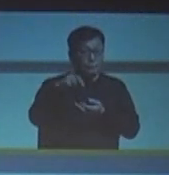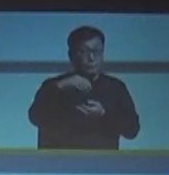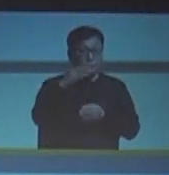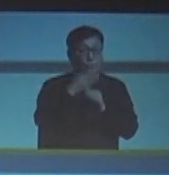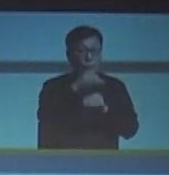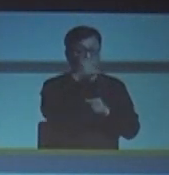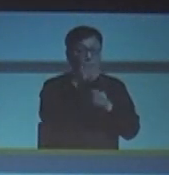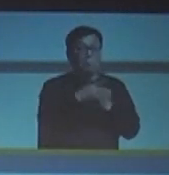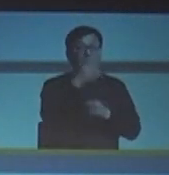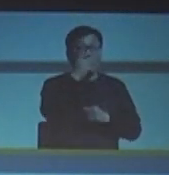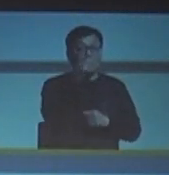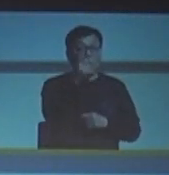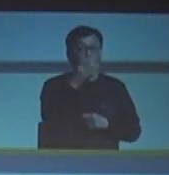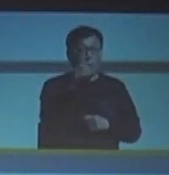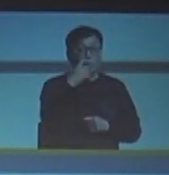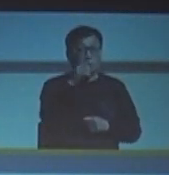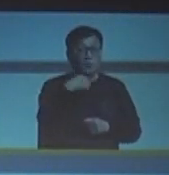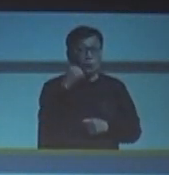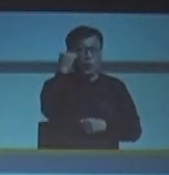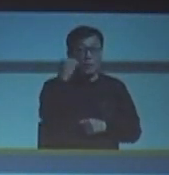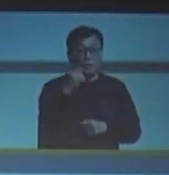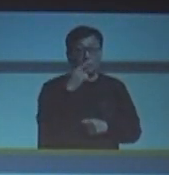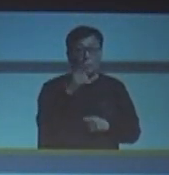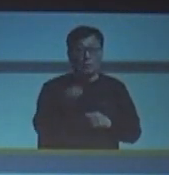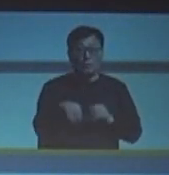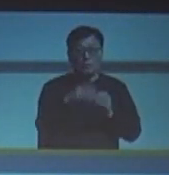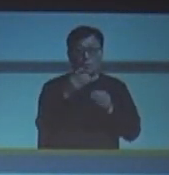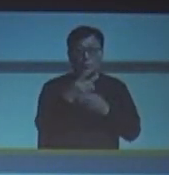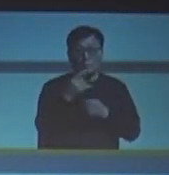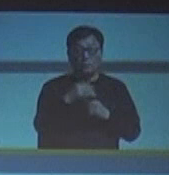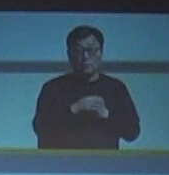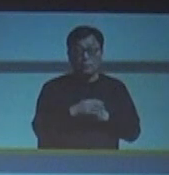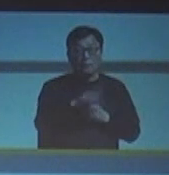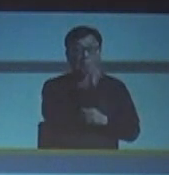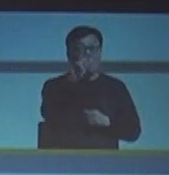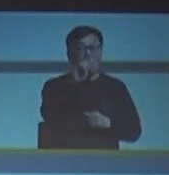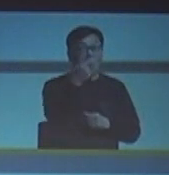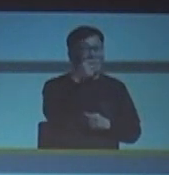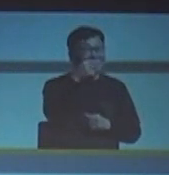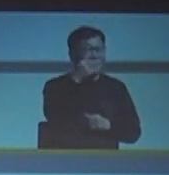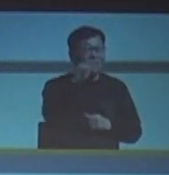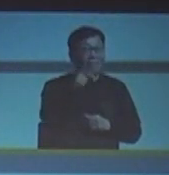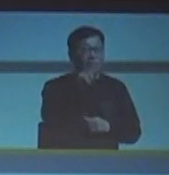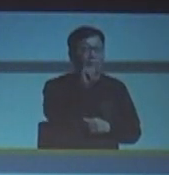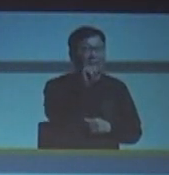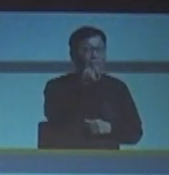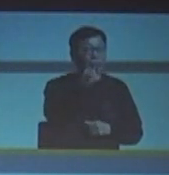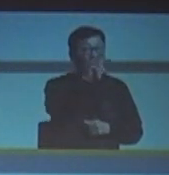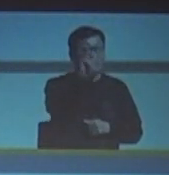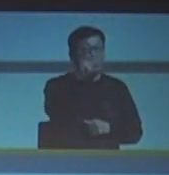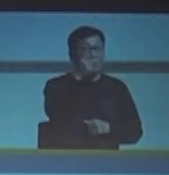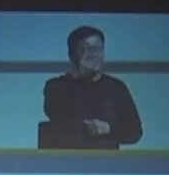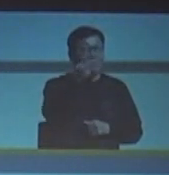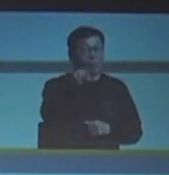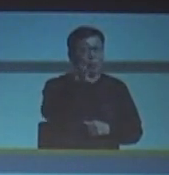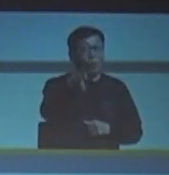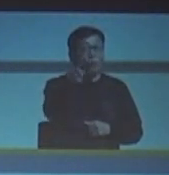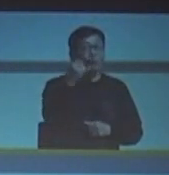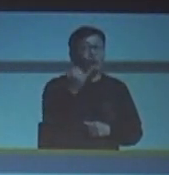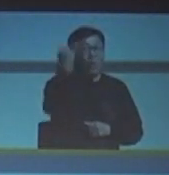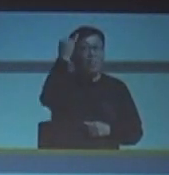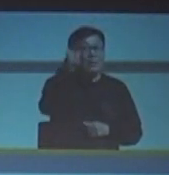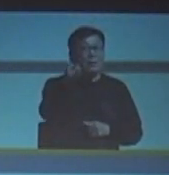멋진 홍신부님 화이팅입니다. 만덕에서 누나들 응원하세요. 만덕 누나들 어딨습니까? 누나. 만덕 누나. 아, 저기 만덕 누나.